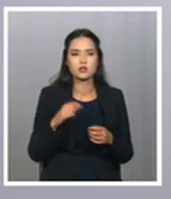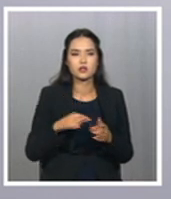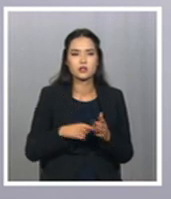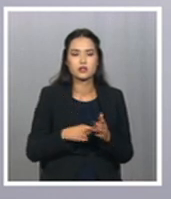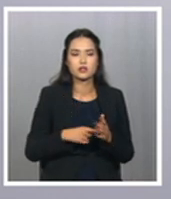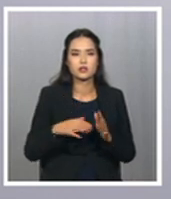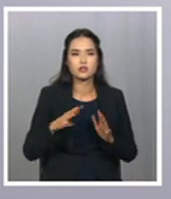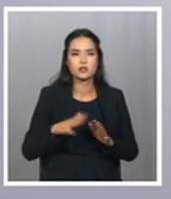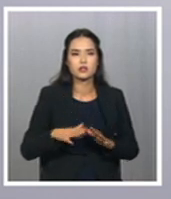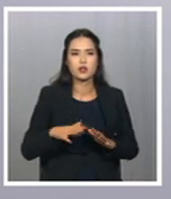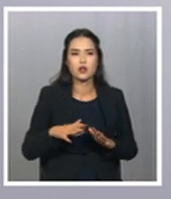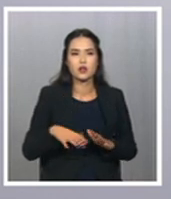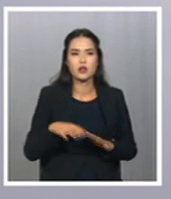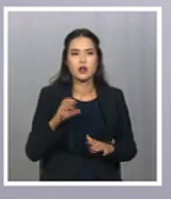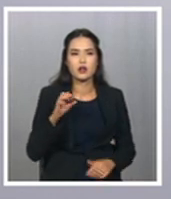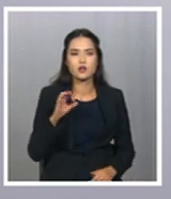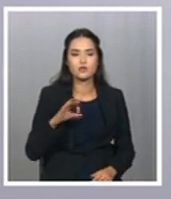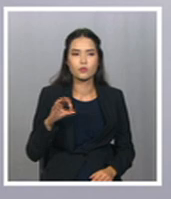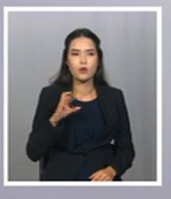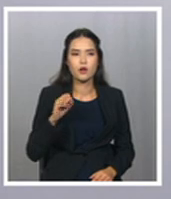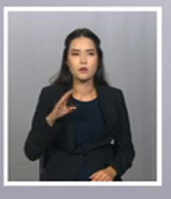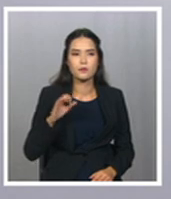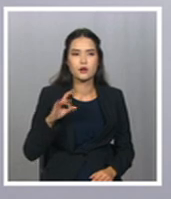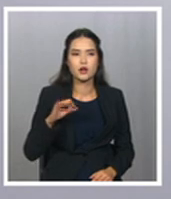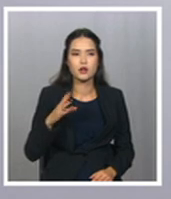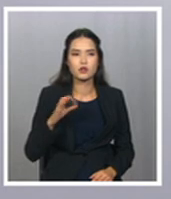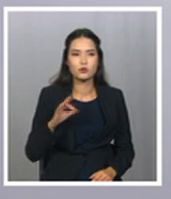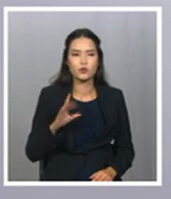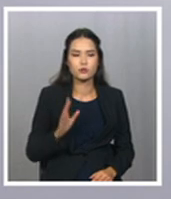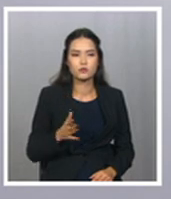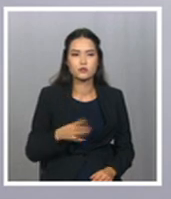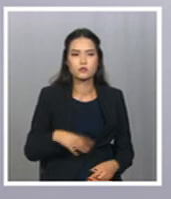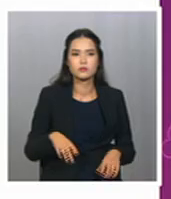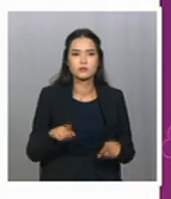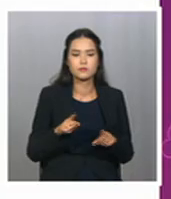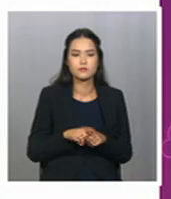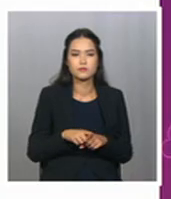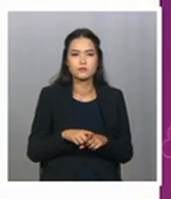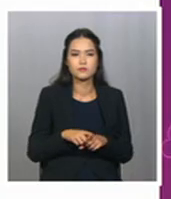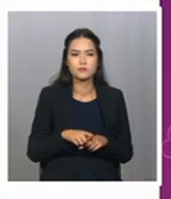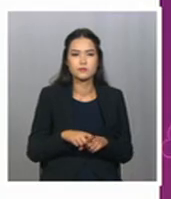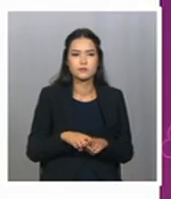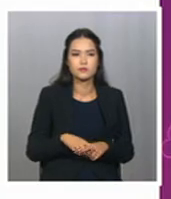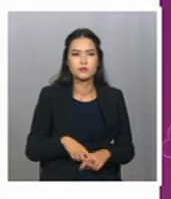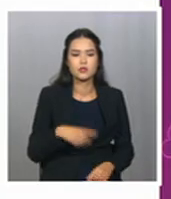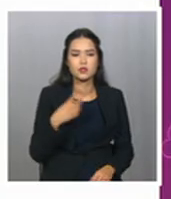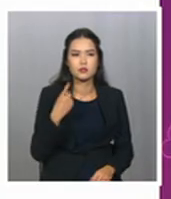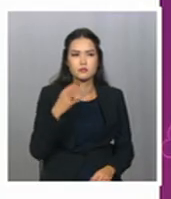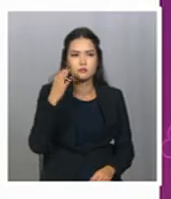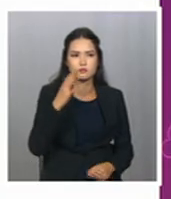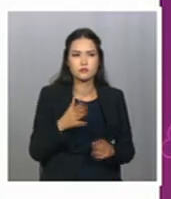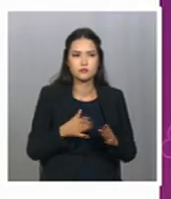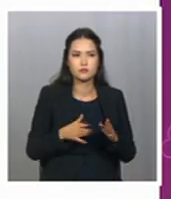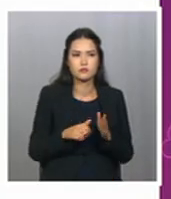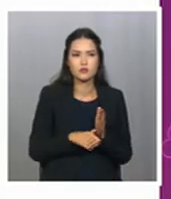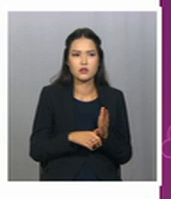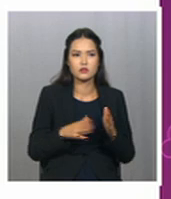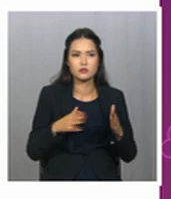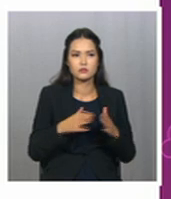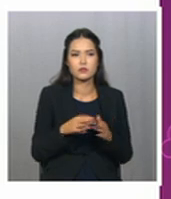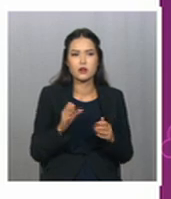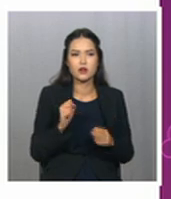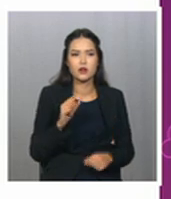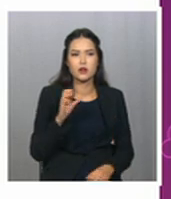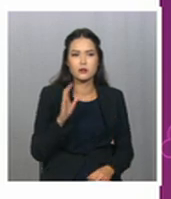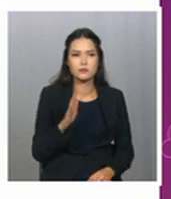жатқандықтан аппликатасы 0-ге тең болады. Сонымен біз дұрыс алты бұрышты призманың A, B, C,